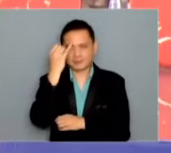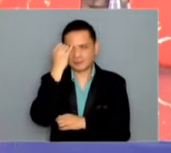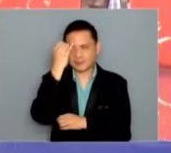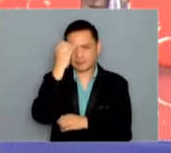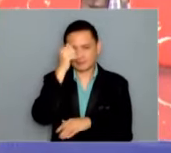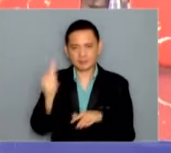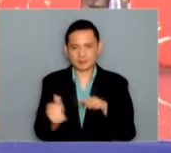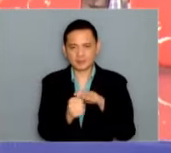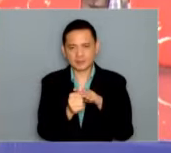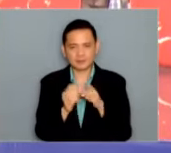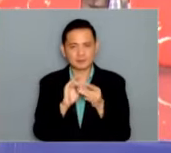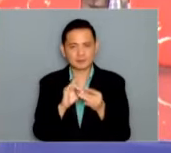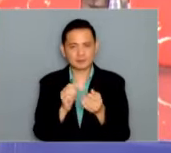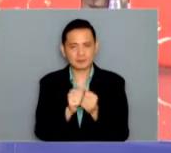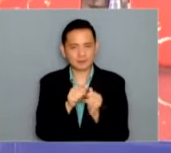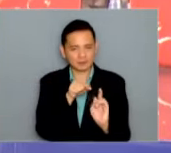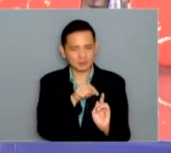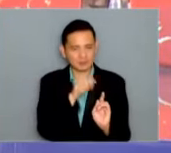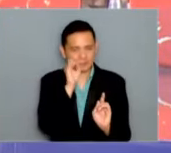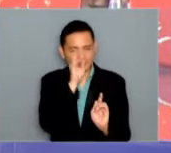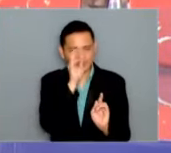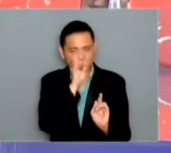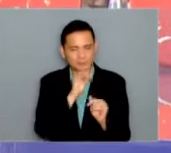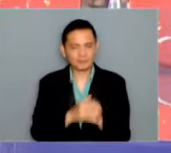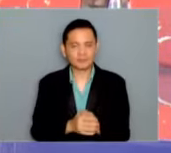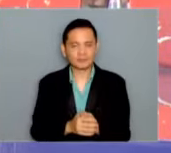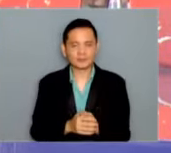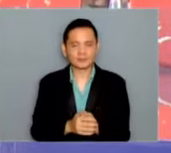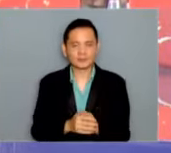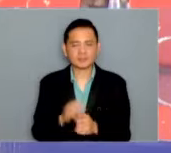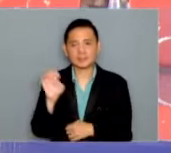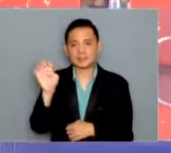do. So parang nakakatawa kasi, diba, pag Easter, maraming eggs.